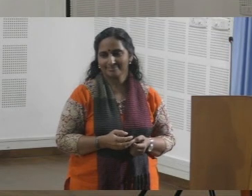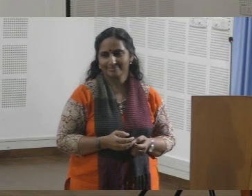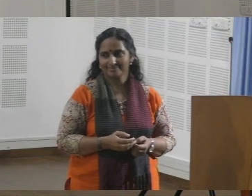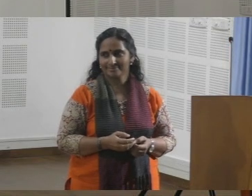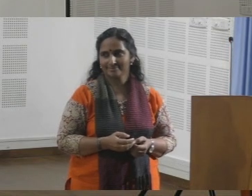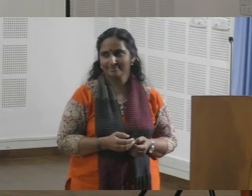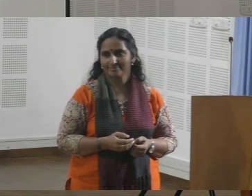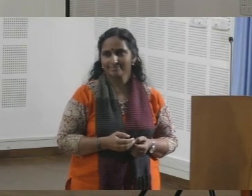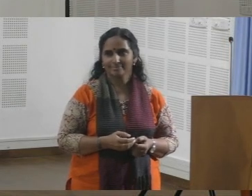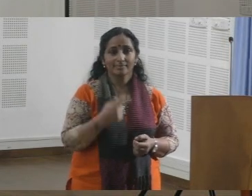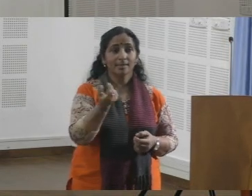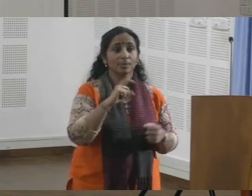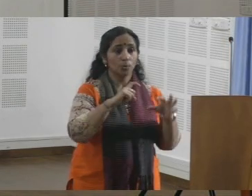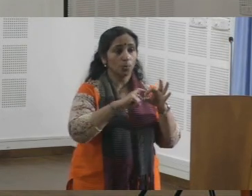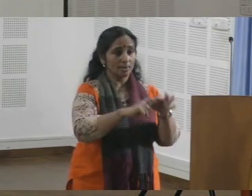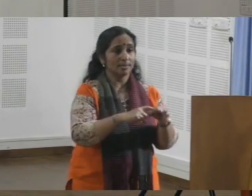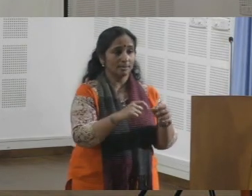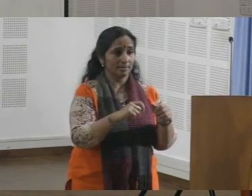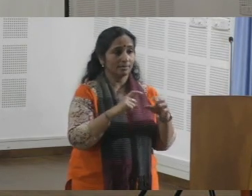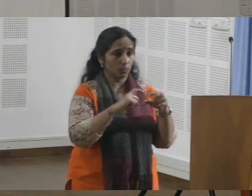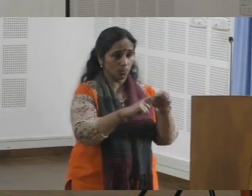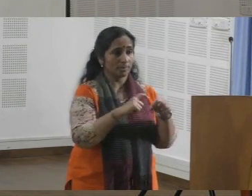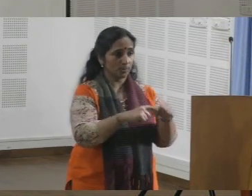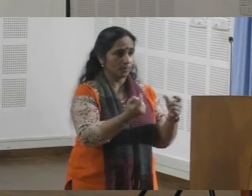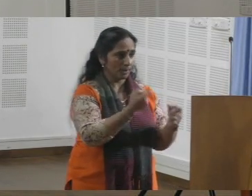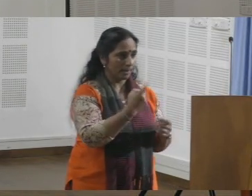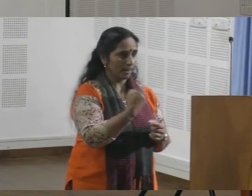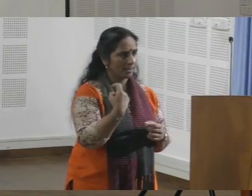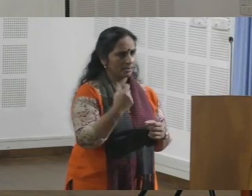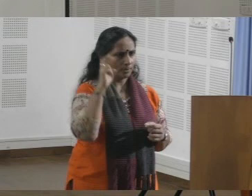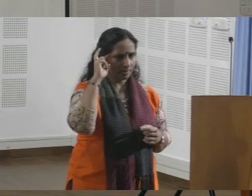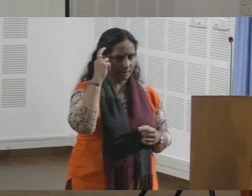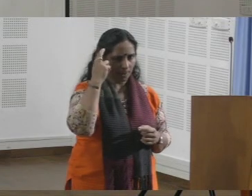ഇനി ചോദ്യോത്തരങ്ങളുടെ സമയമാണ്. നിങ്ങൾക്ക് സദസ്യർക്ക് എന്തെങ്കിലും